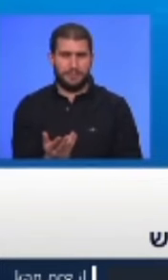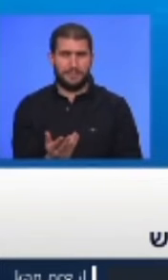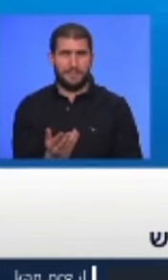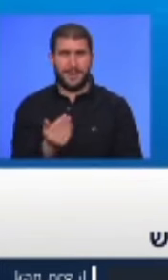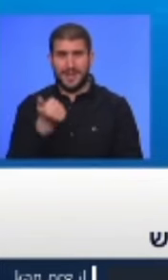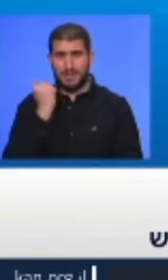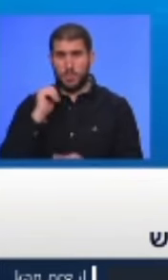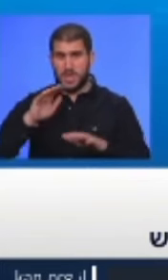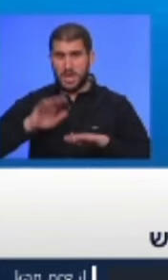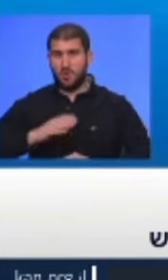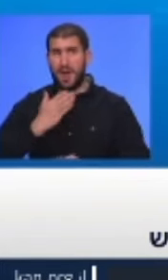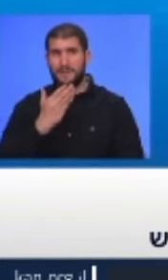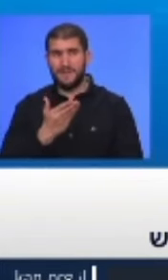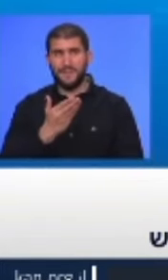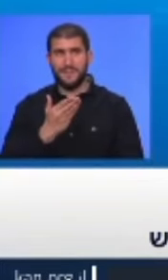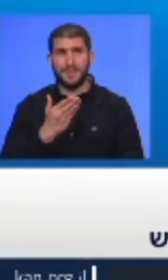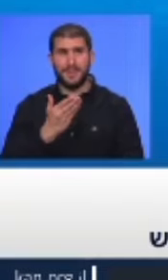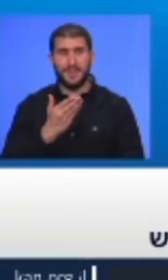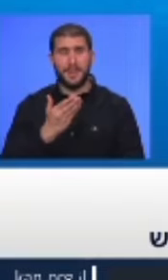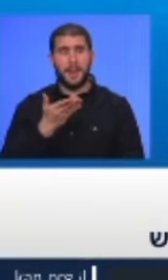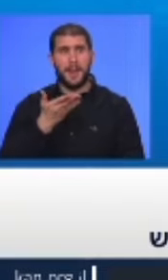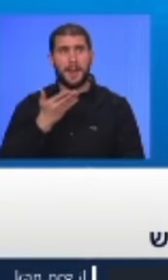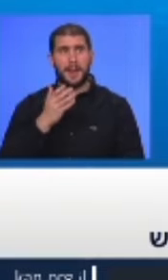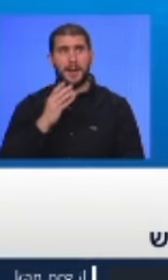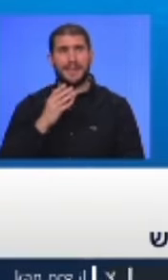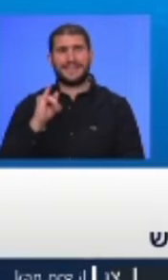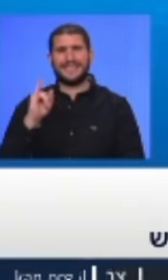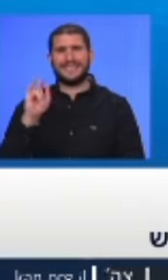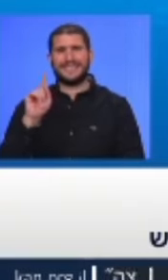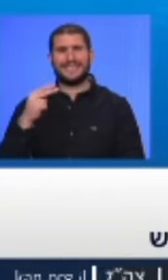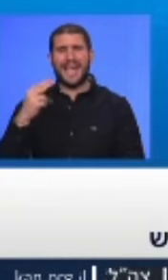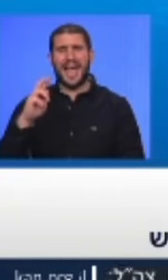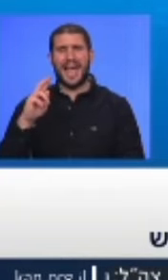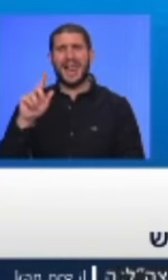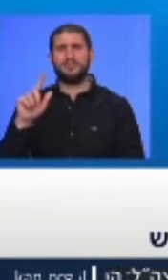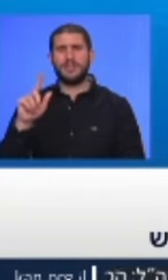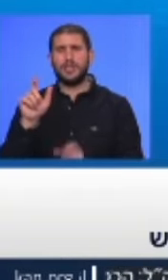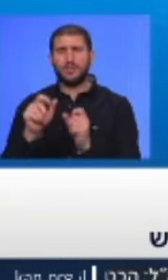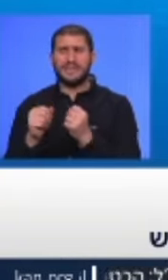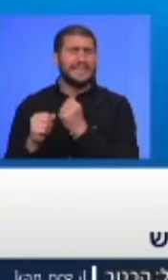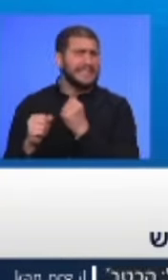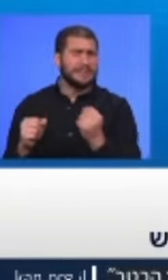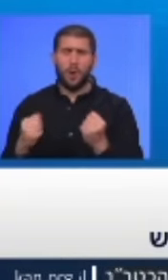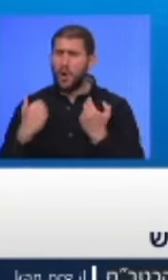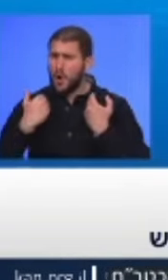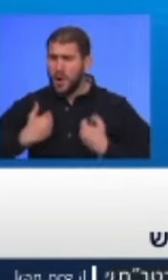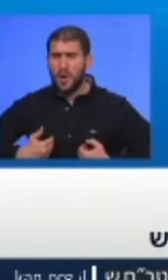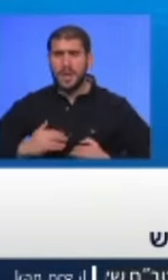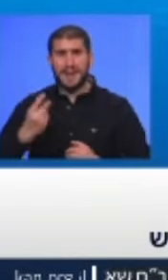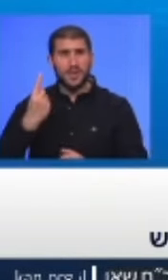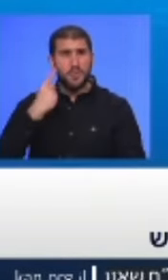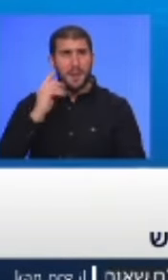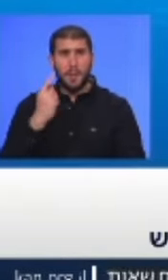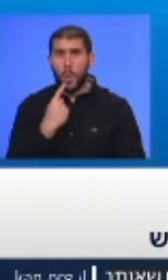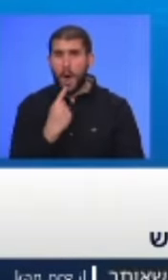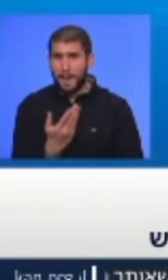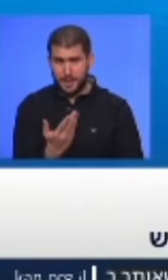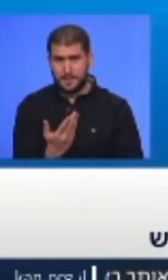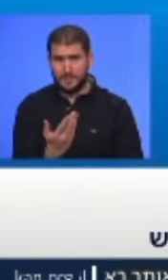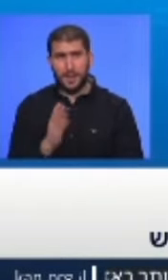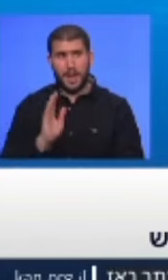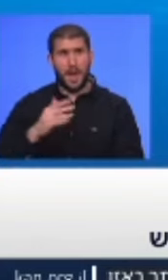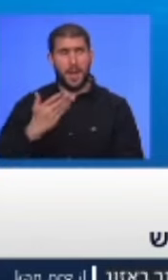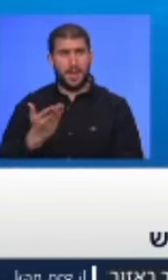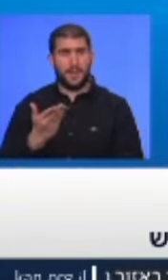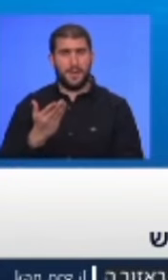פה הבן יזהר ליפשיץ, איש שמאל בכל רמה חברה, ואם היית שומעת מה הוא אמר